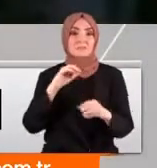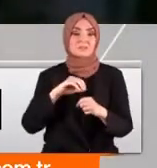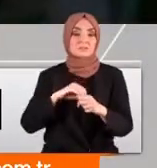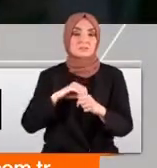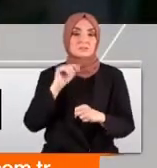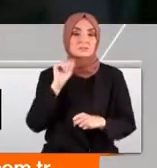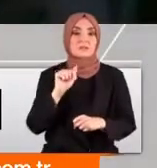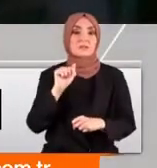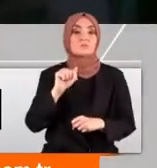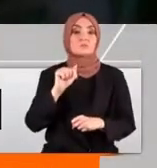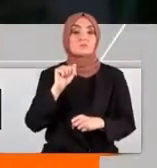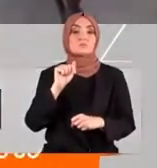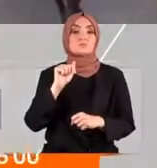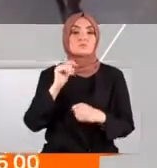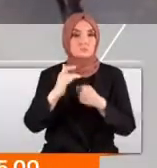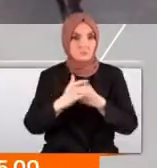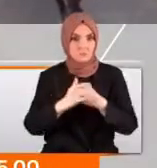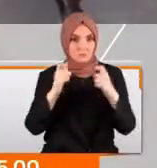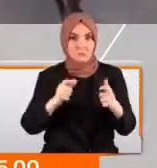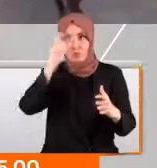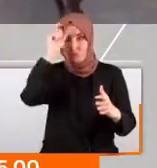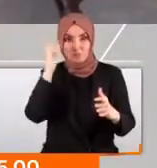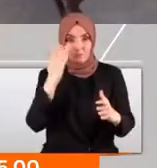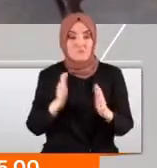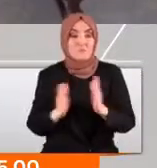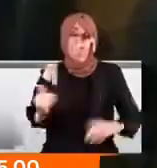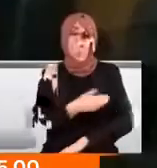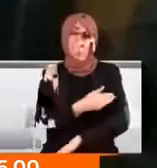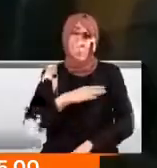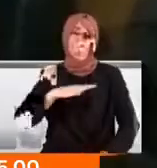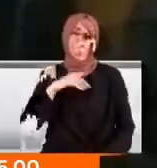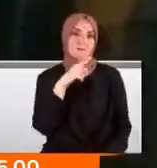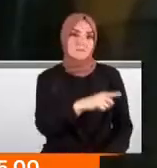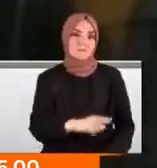millete çok büyük emekleri geçti.